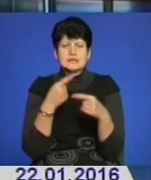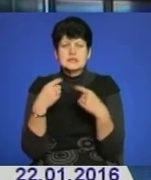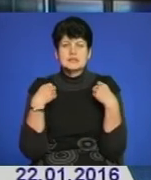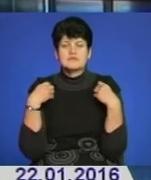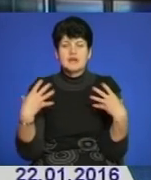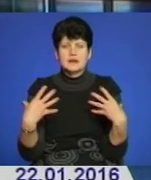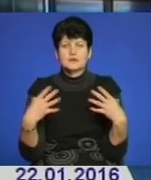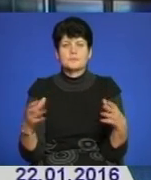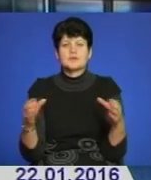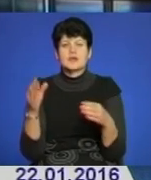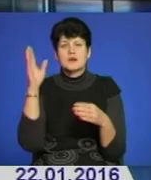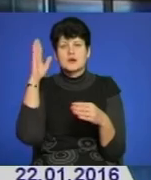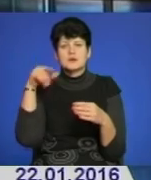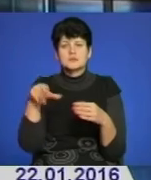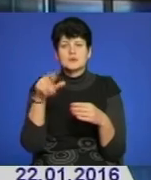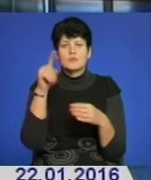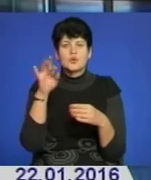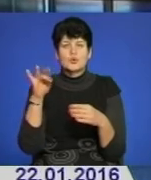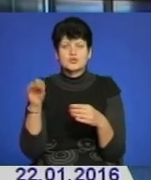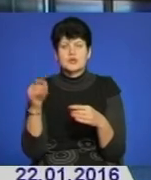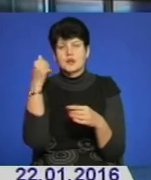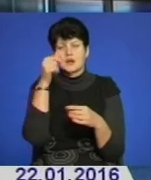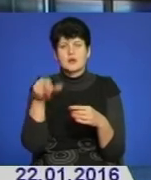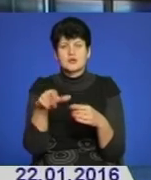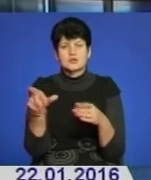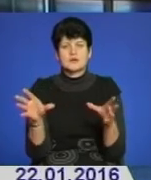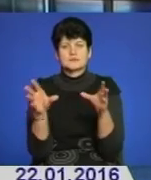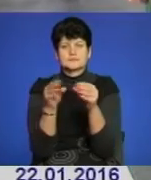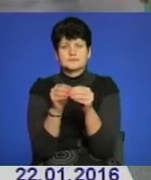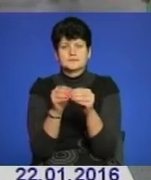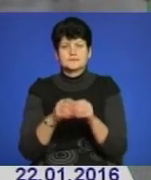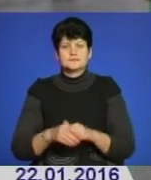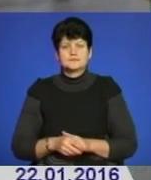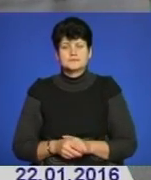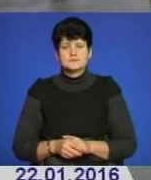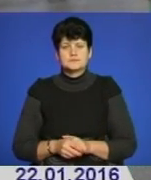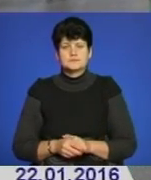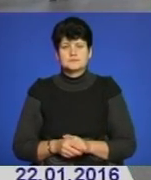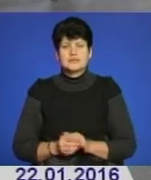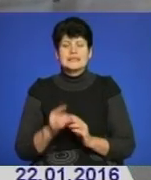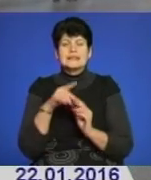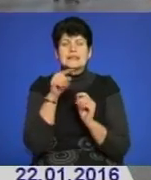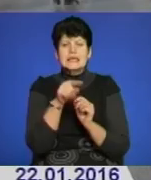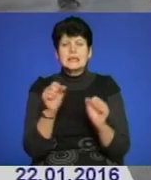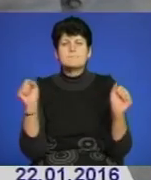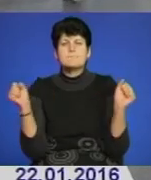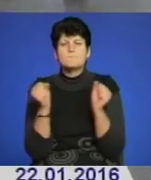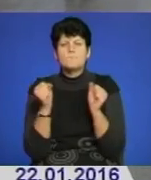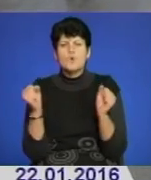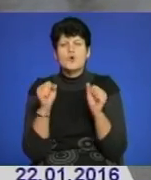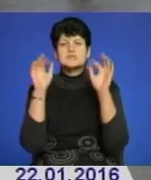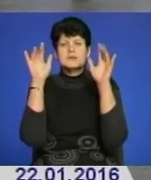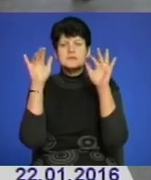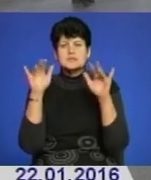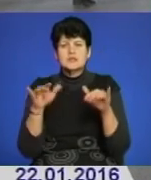свято «Збруж – Ріка Єднання». Докладніше у сюжеті Ірини Ситай. Таким морозним і зі снігом був